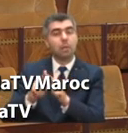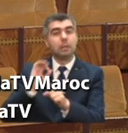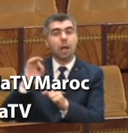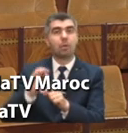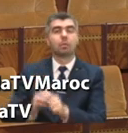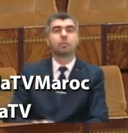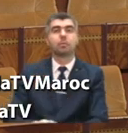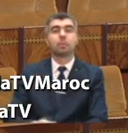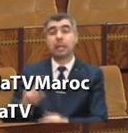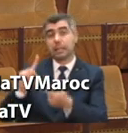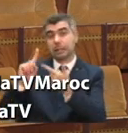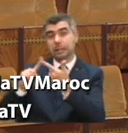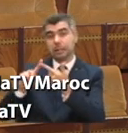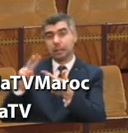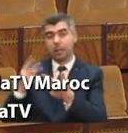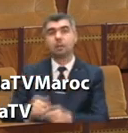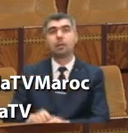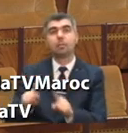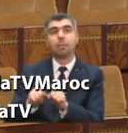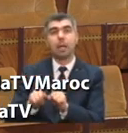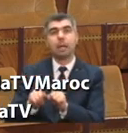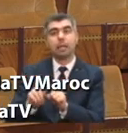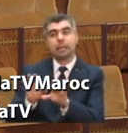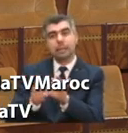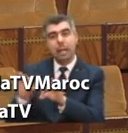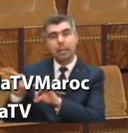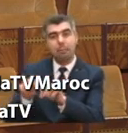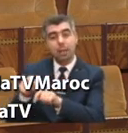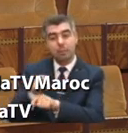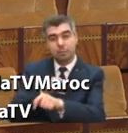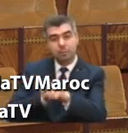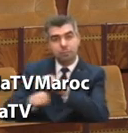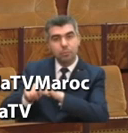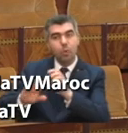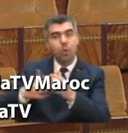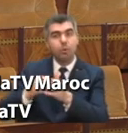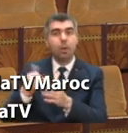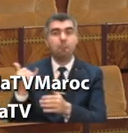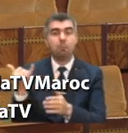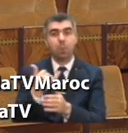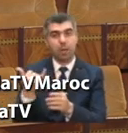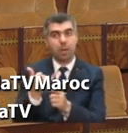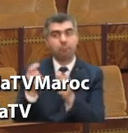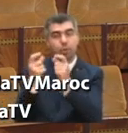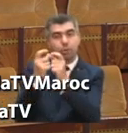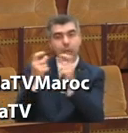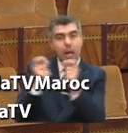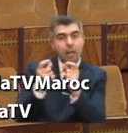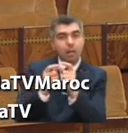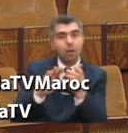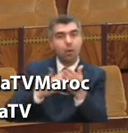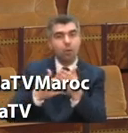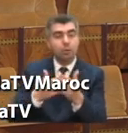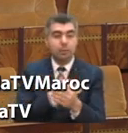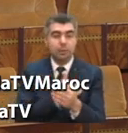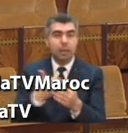ثانيا اتخاذ المزيد من التدابير الاحترازية داخل الوحدات الإنتاجية والإدارات حفاظا على صحة